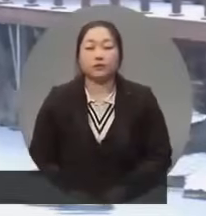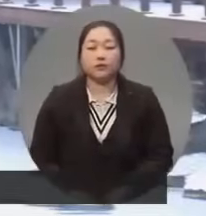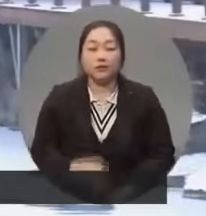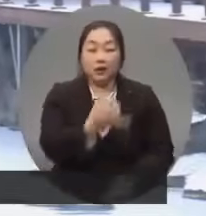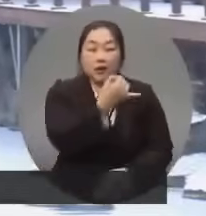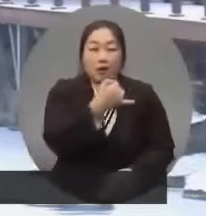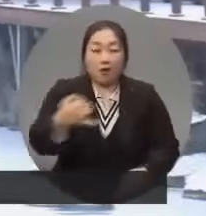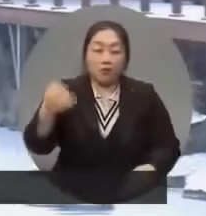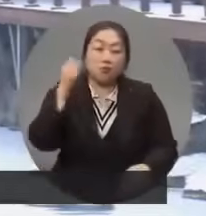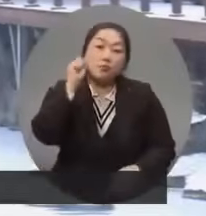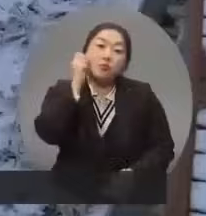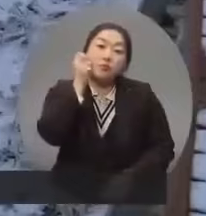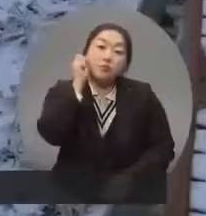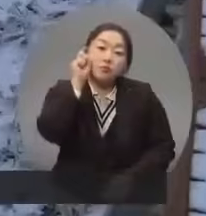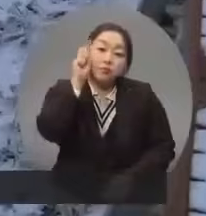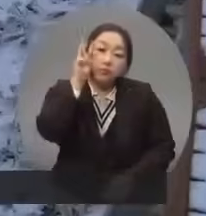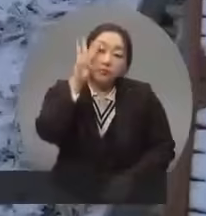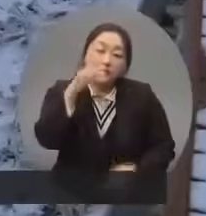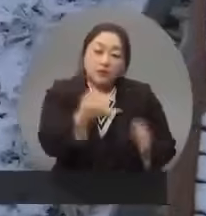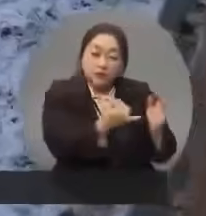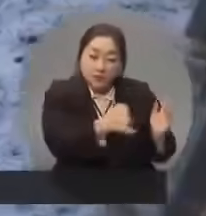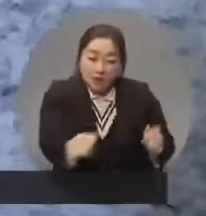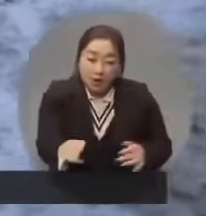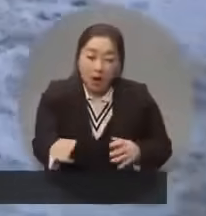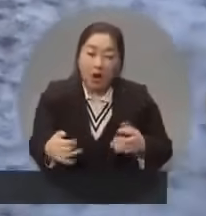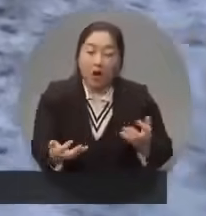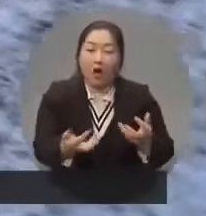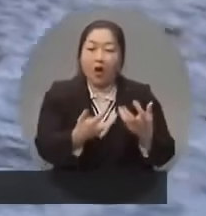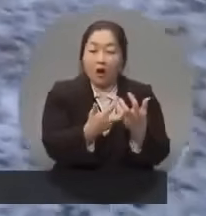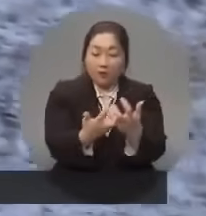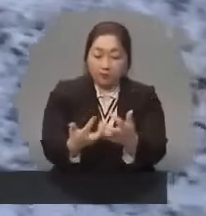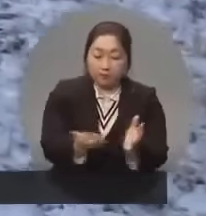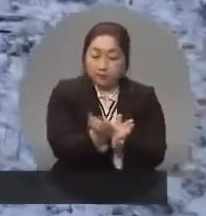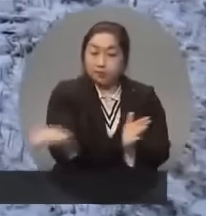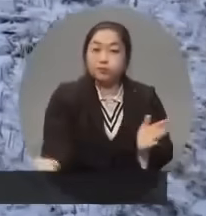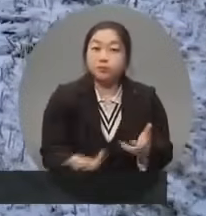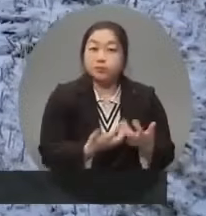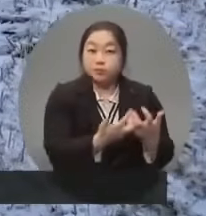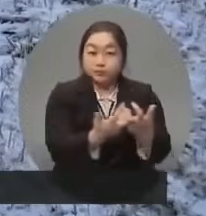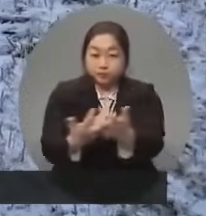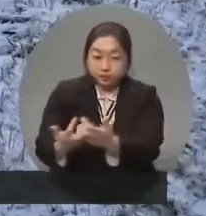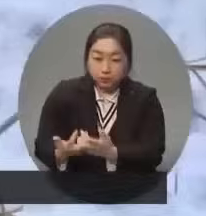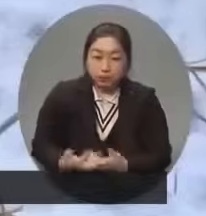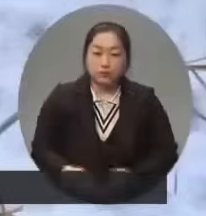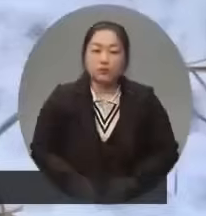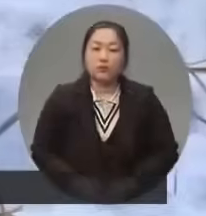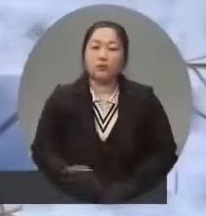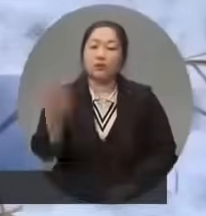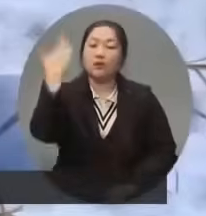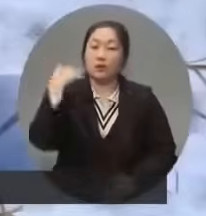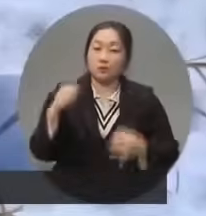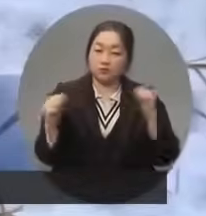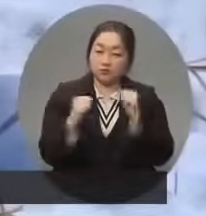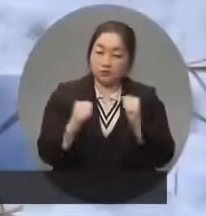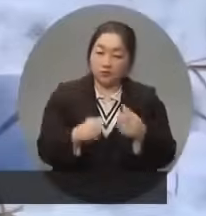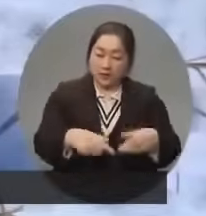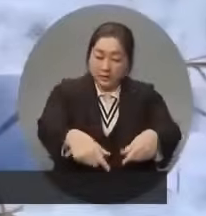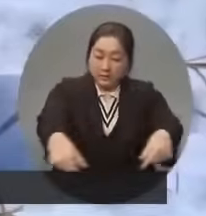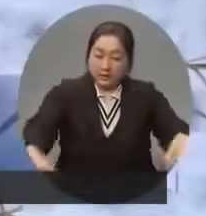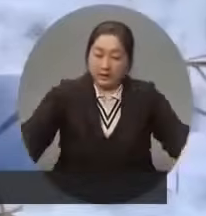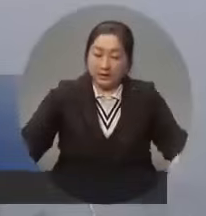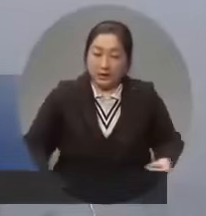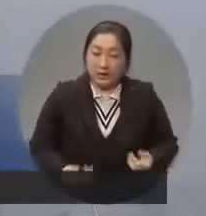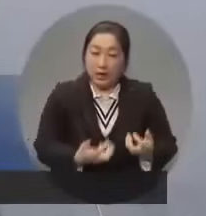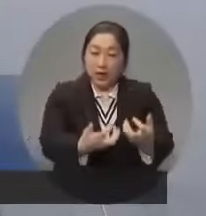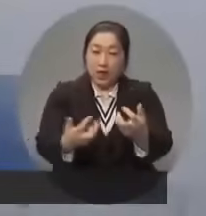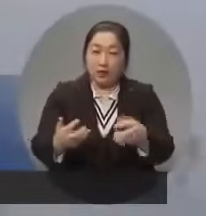영하권 기온이 며칠째 이어지면서 저수지 전체가 꽁꽁 얼어붙었습니다. 지난번에 추웠을 때 가장자리하고 뭐 중간에